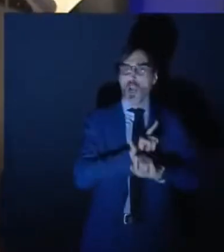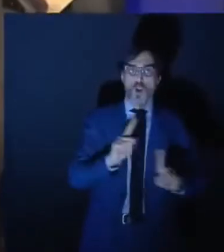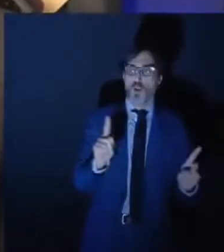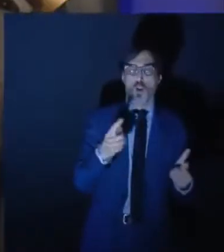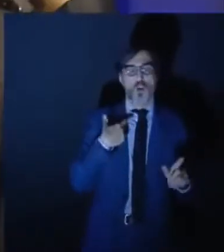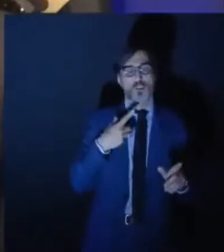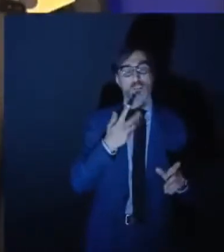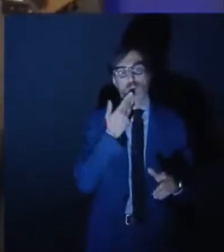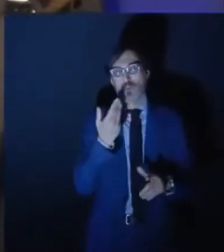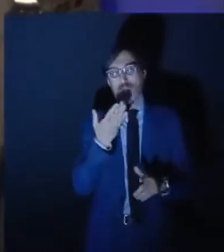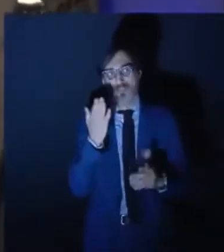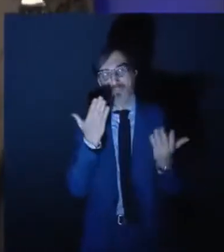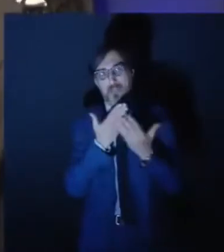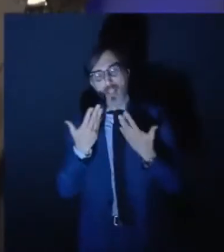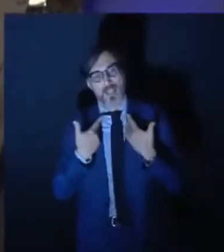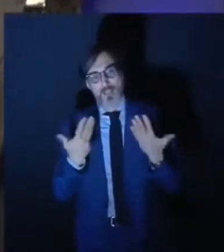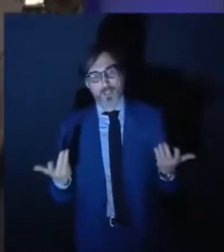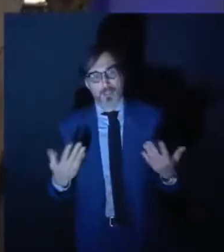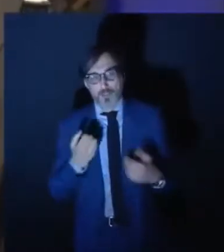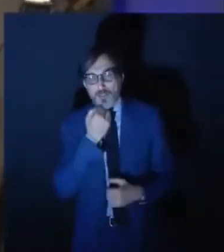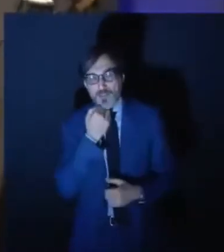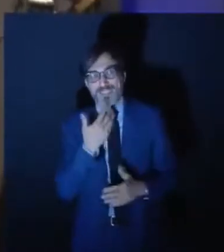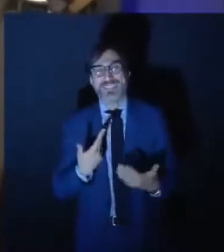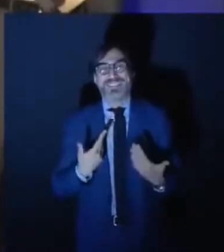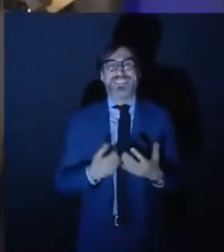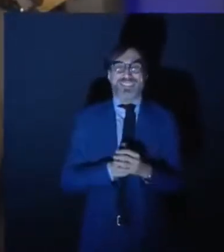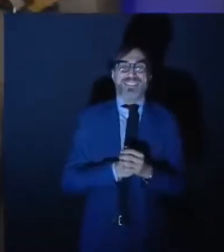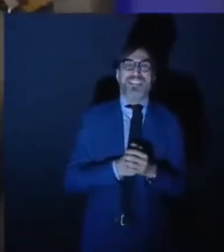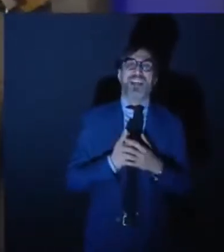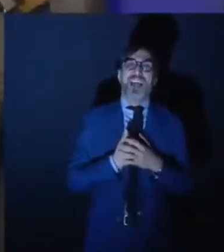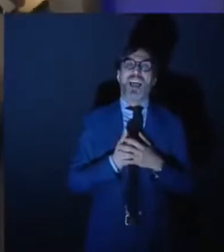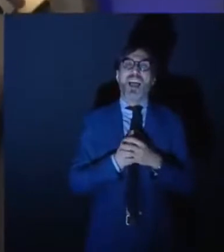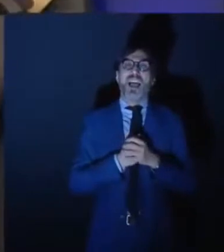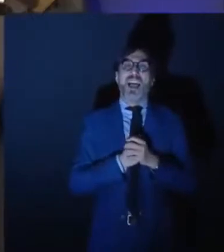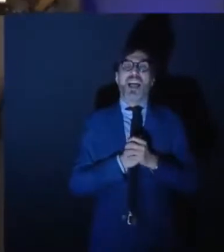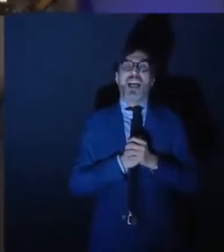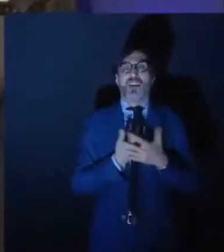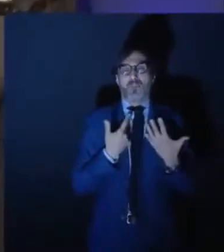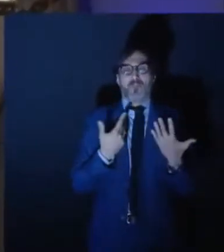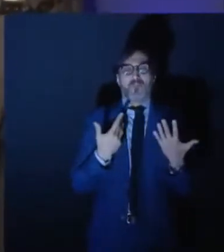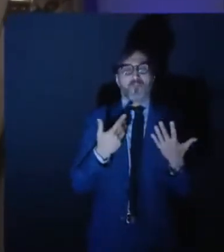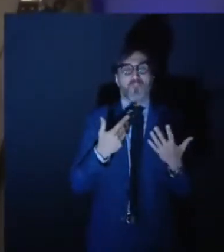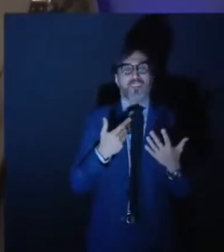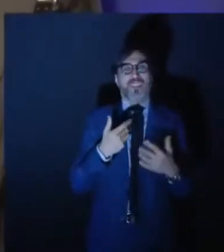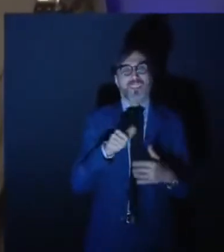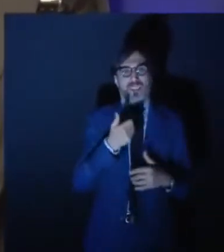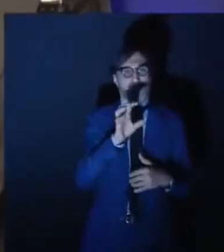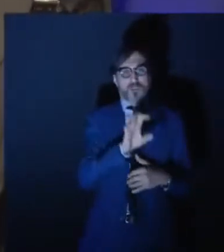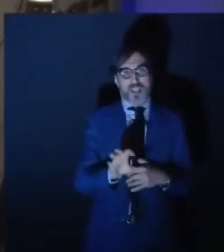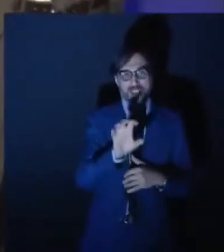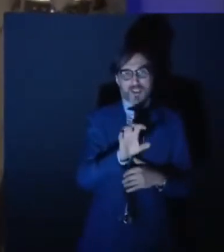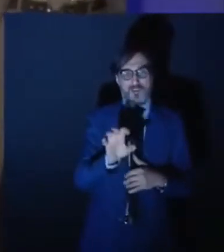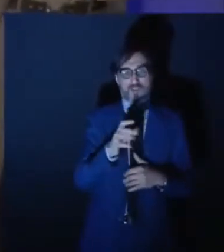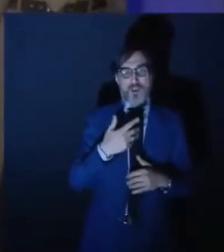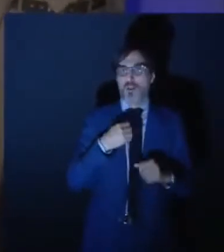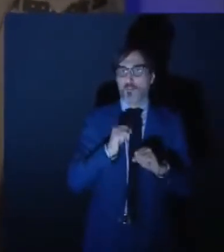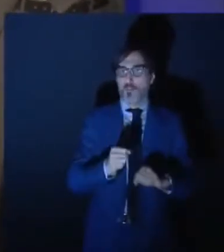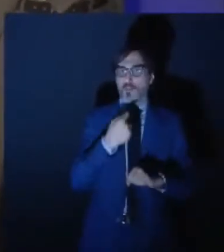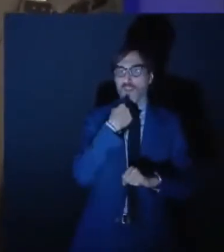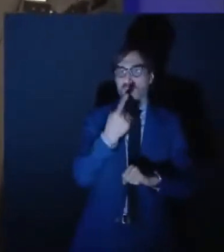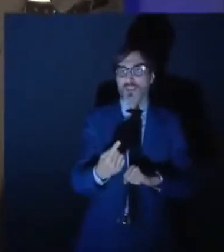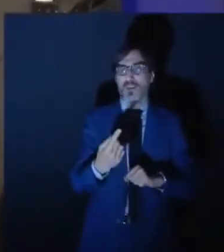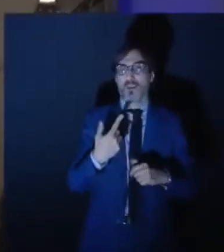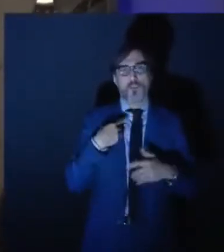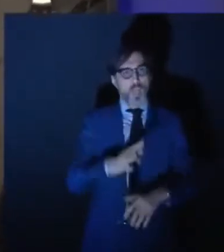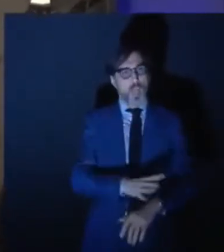azzeccata con una praticamente live la vi posso assicurare la mia